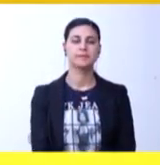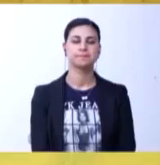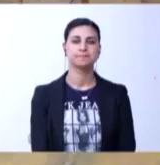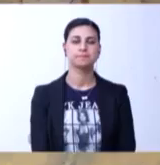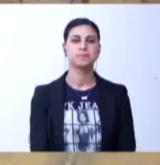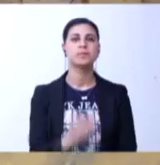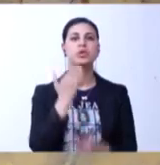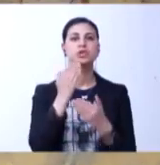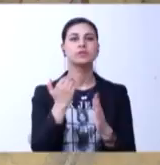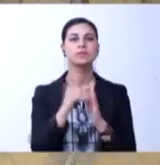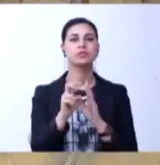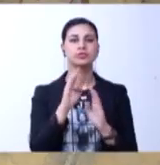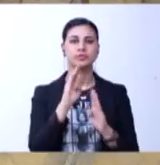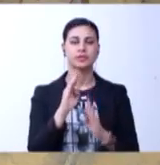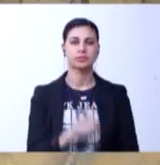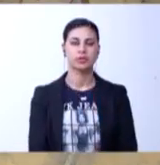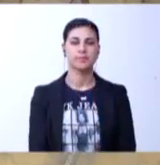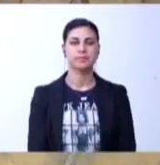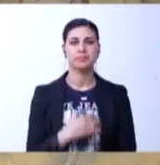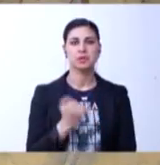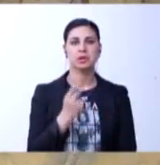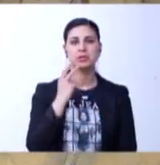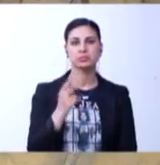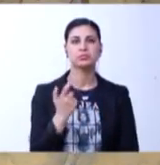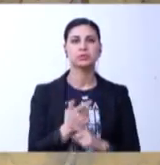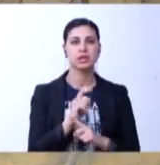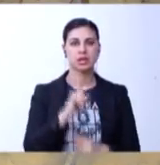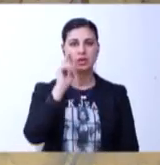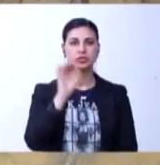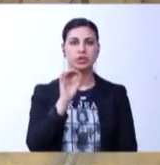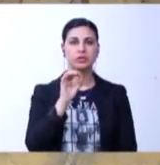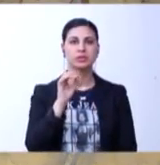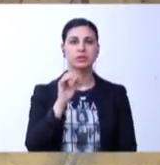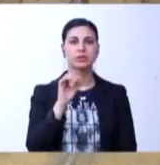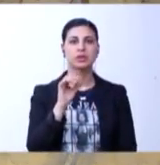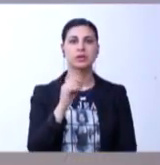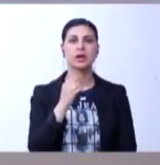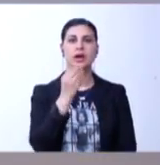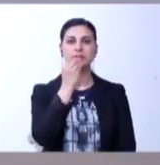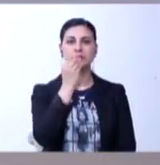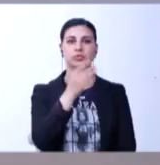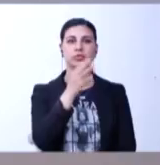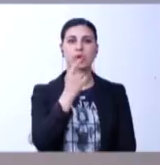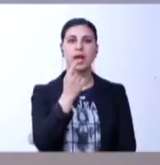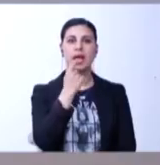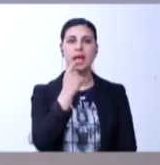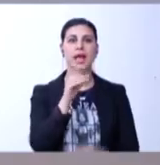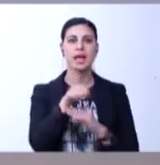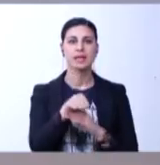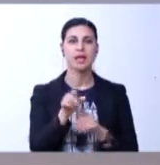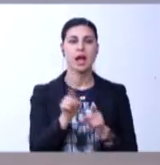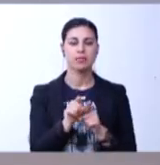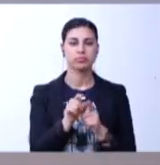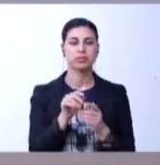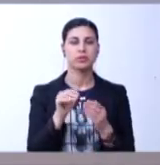გვაქვს ესეთი, ანუ ეხლა შევამჩნია ბოლო პერიოდში, რომ ძალიან ხშირად ღეჭვისას ენამყოფა კბილებს შორის და შეიძლება თუ არა ეს არასწორი